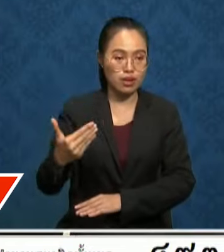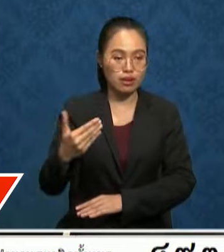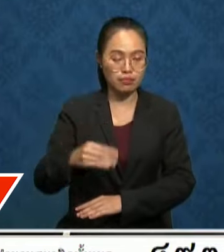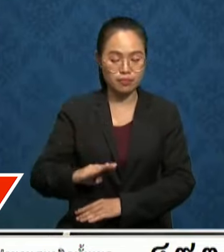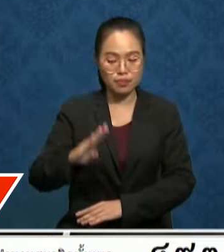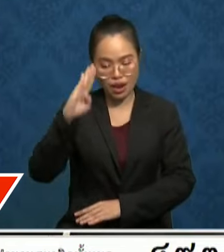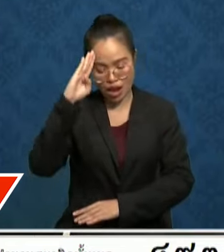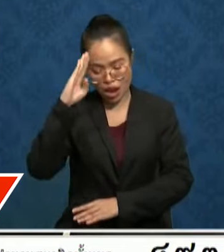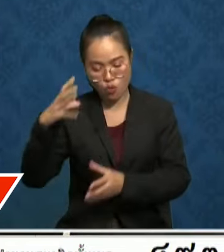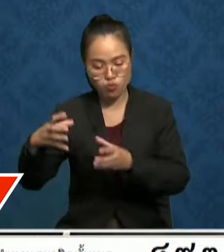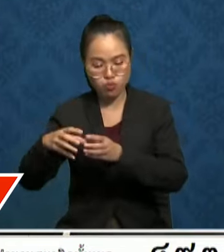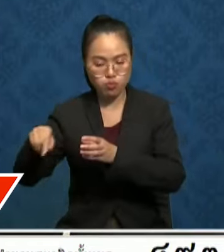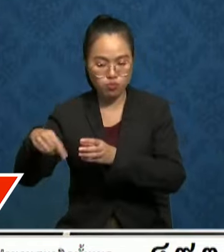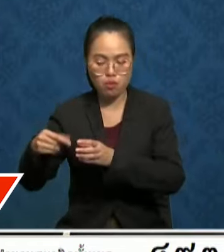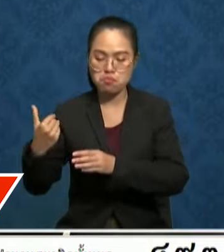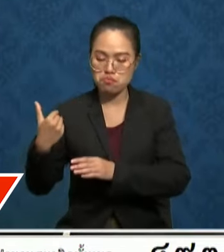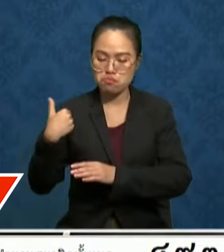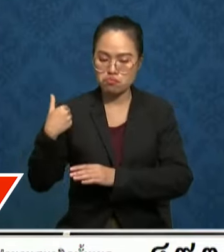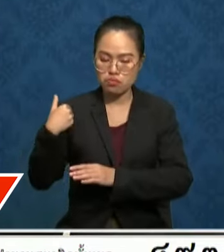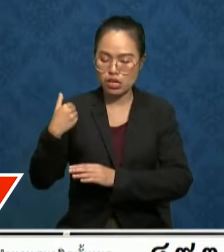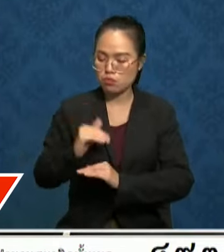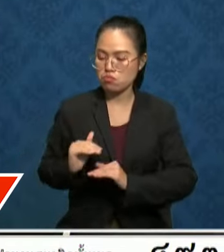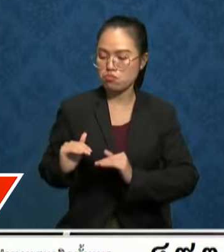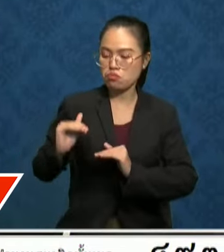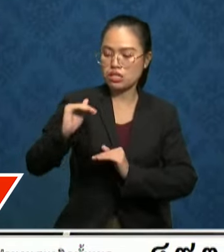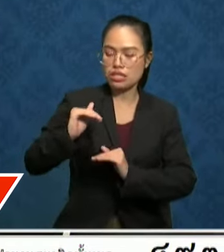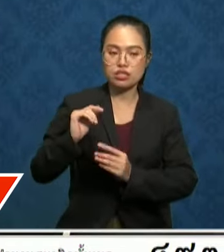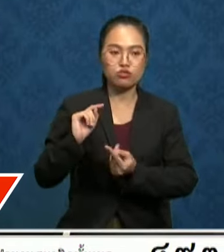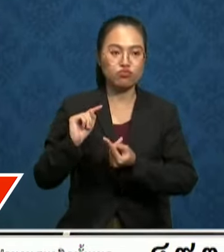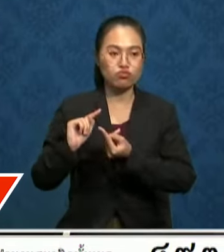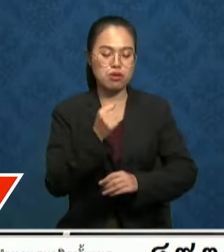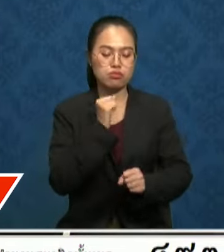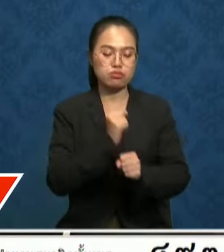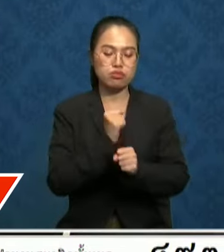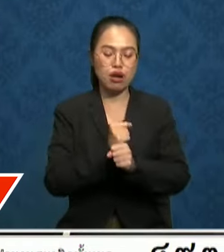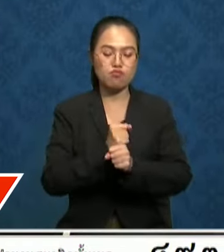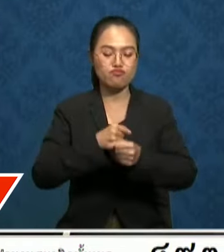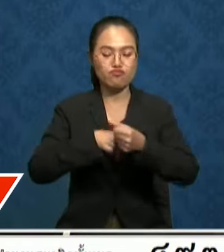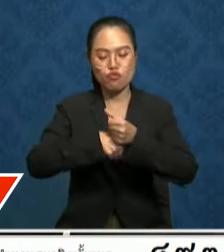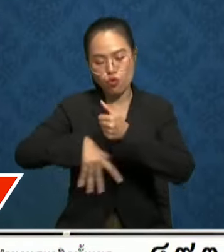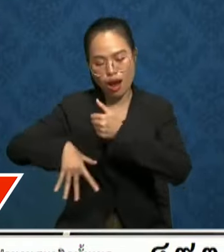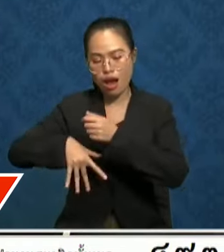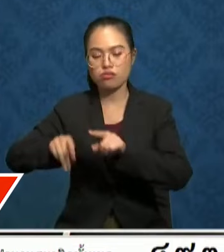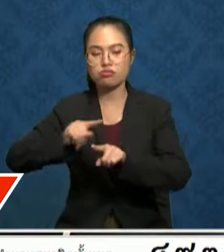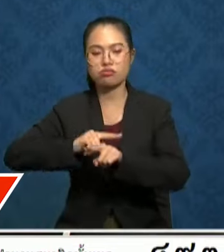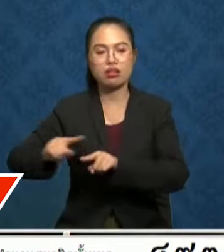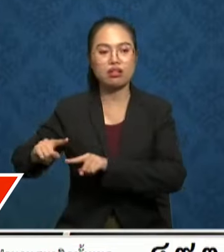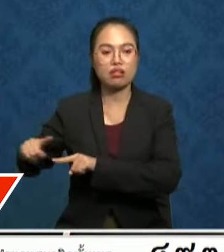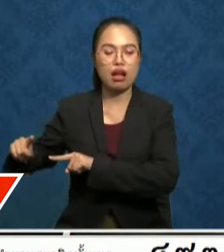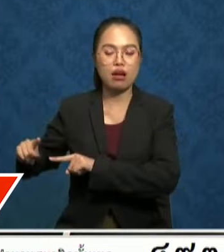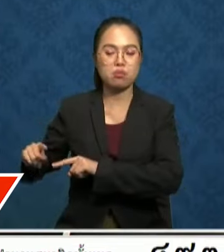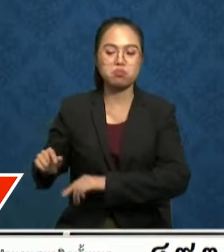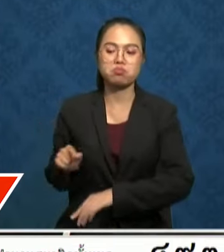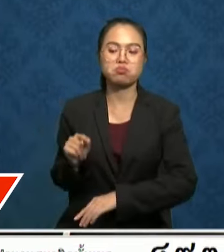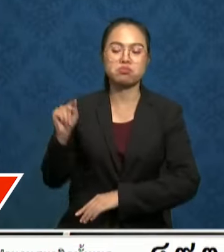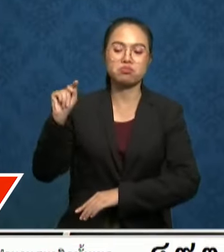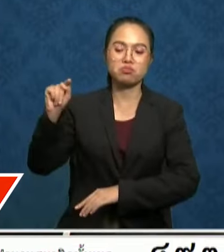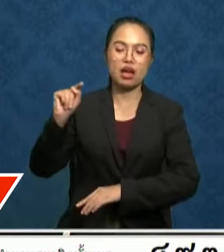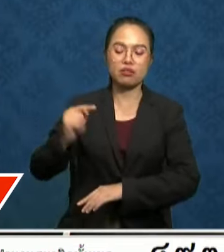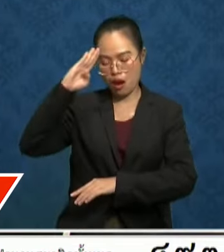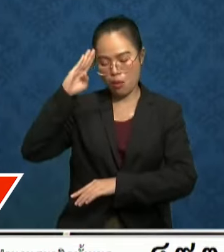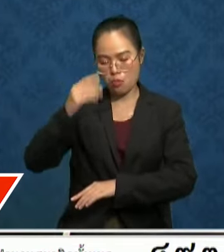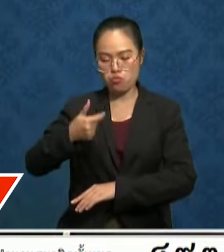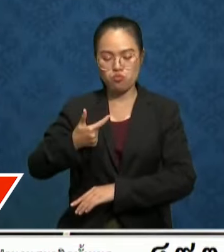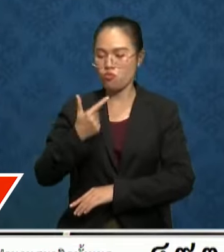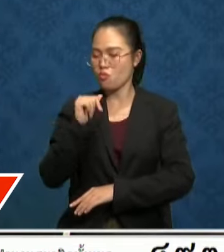ารและกองทัพยังมีอิทธิพลเหนือทางฝ่ายการเมืองผ่านทางโครงสร้างที่จัดวางอำนาจของกองทัพให้อยู่เหนือรัฐบาลพล